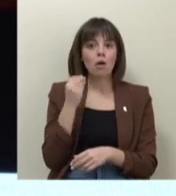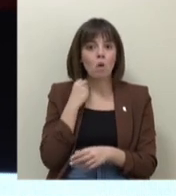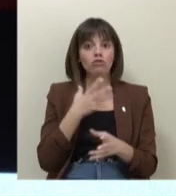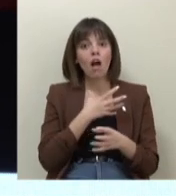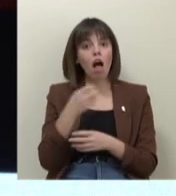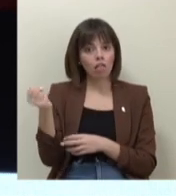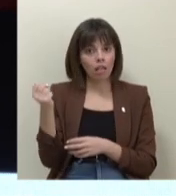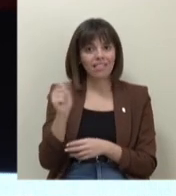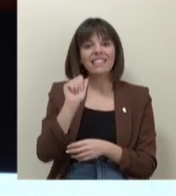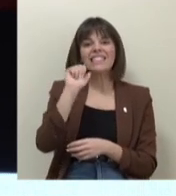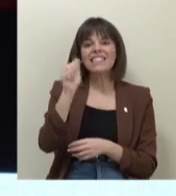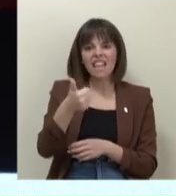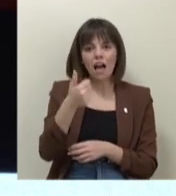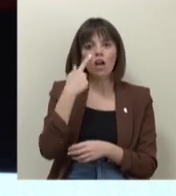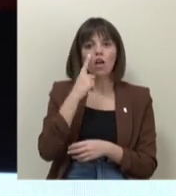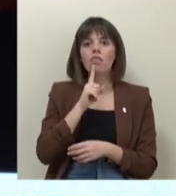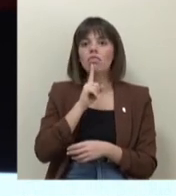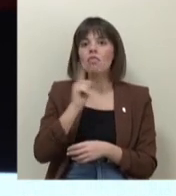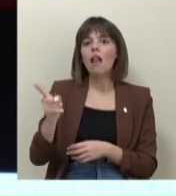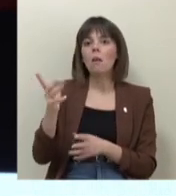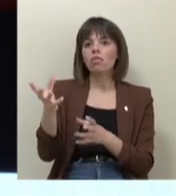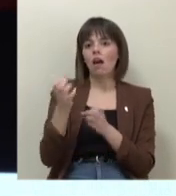alan, yarın talimat alır.